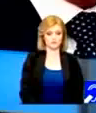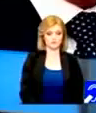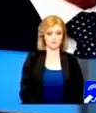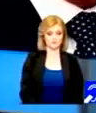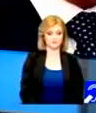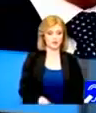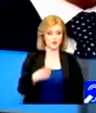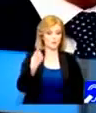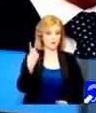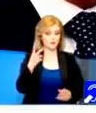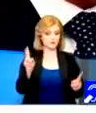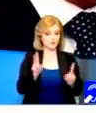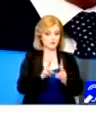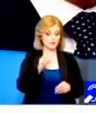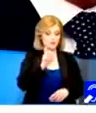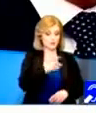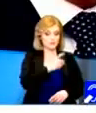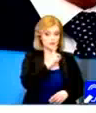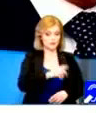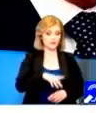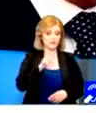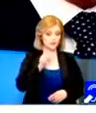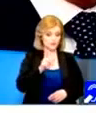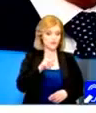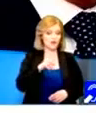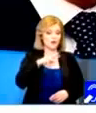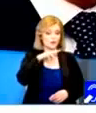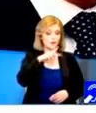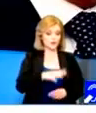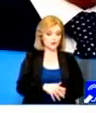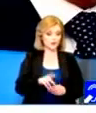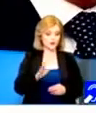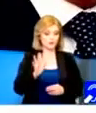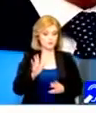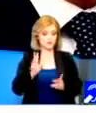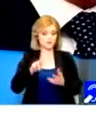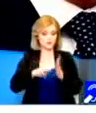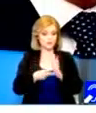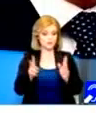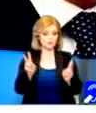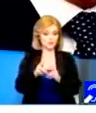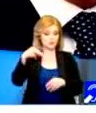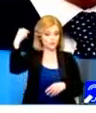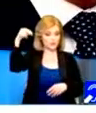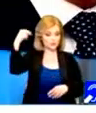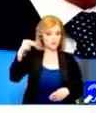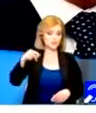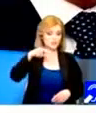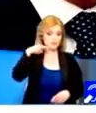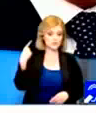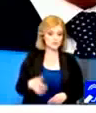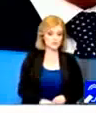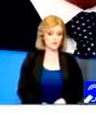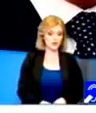Prima întâlnire Kim Jong-un-Vladimir Putin va avea loc până la sfârșitul acestei luni. Informația a fost confirmată de televiziunea de stat nord-coreeană și